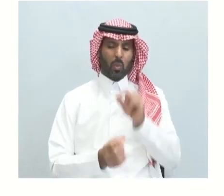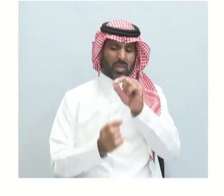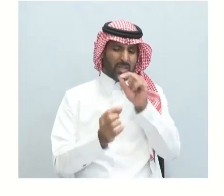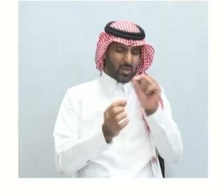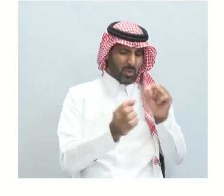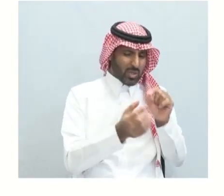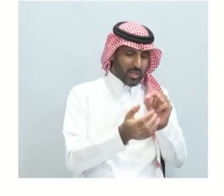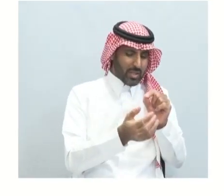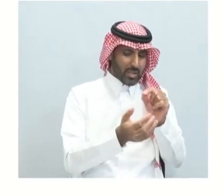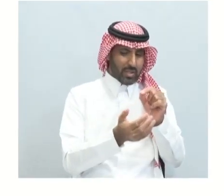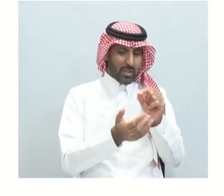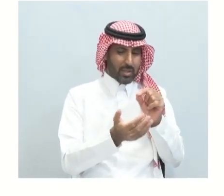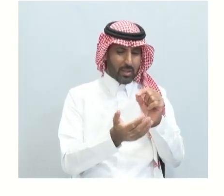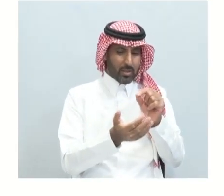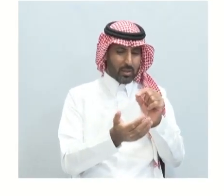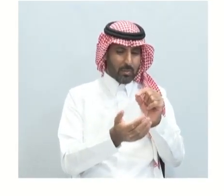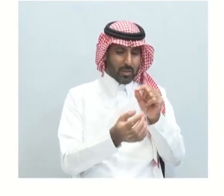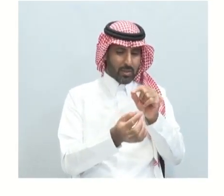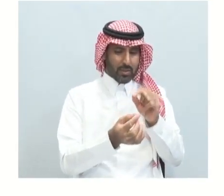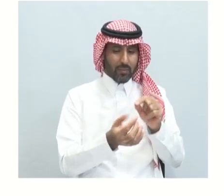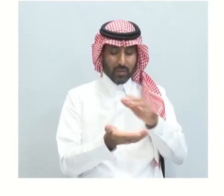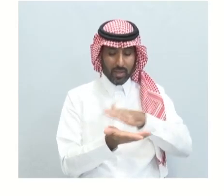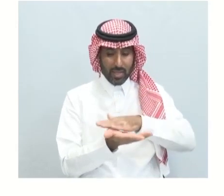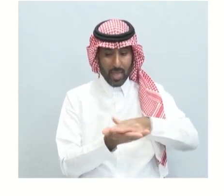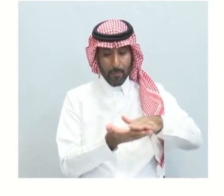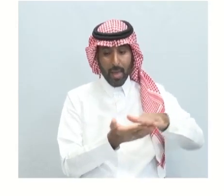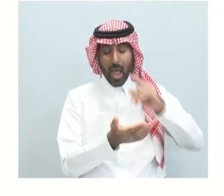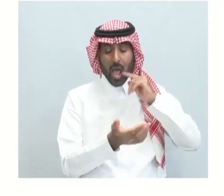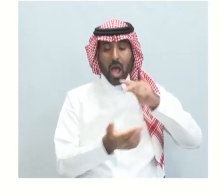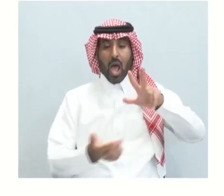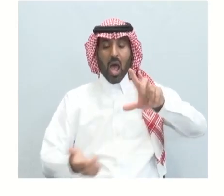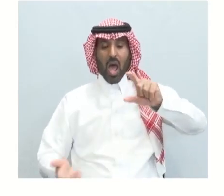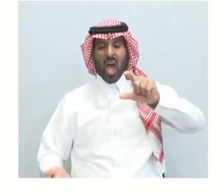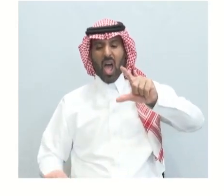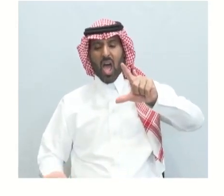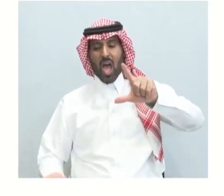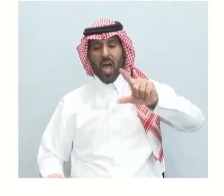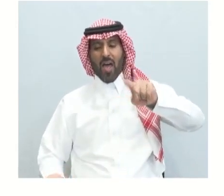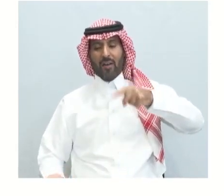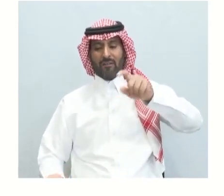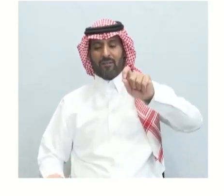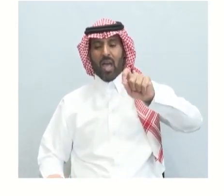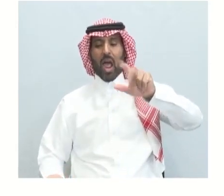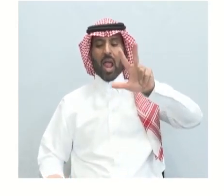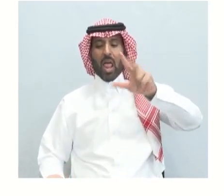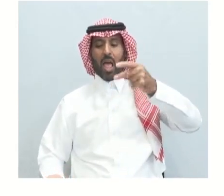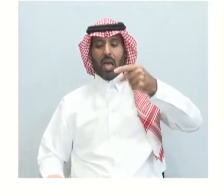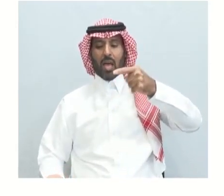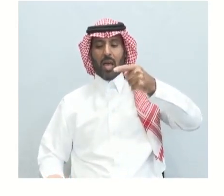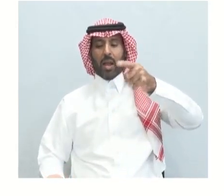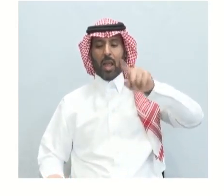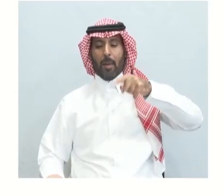جيولوجيه وجي مورفولوجيه متميزه في اقليمي الرف العربي والدرع